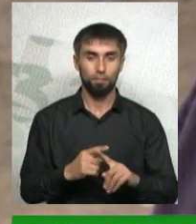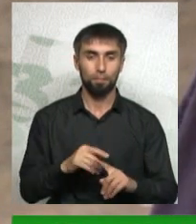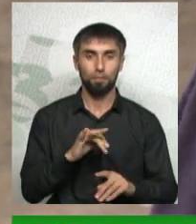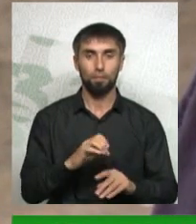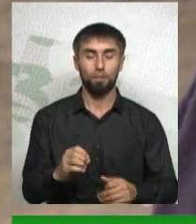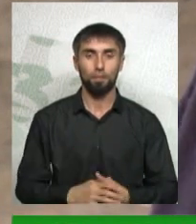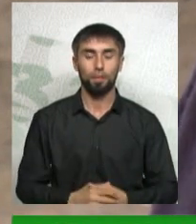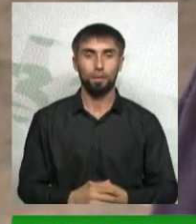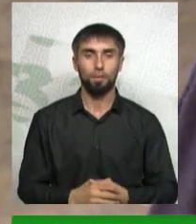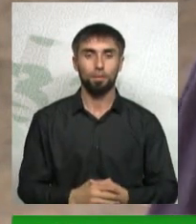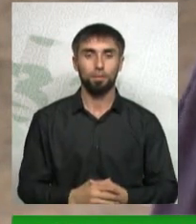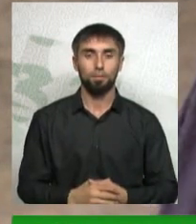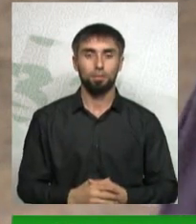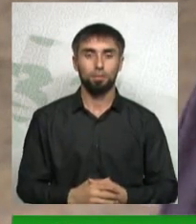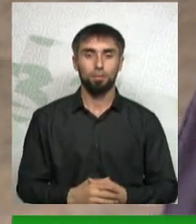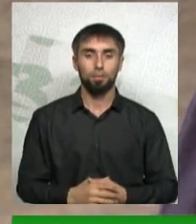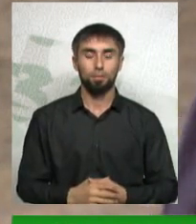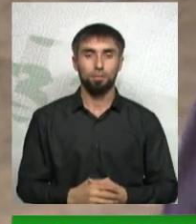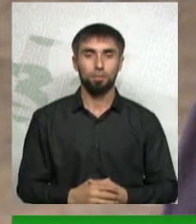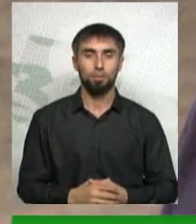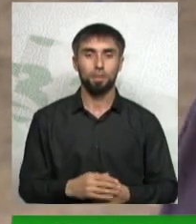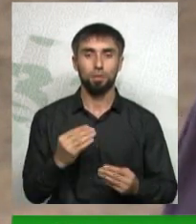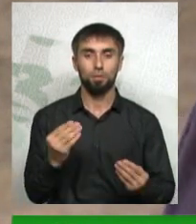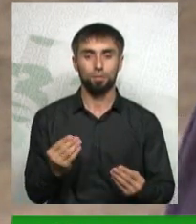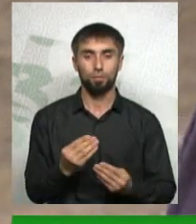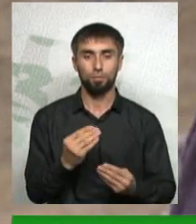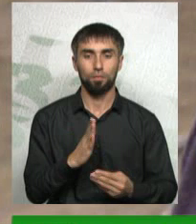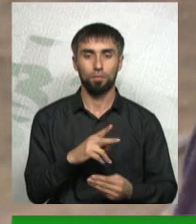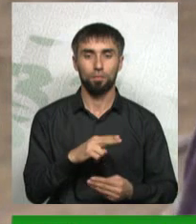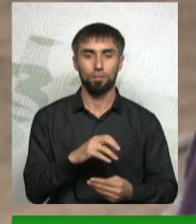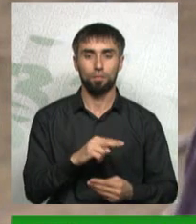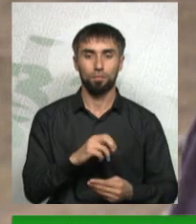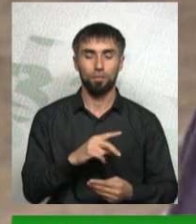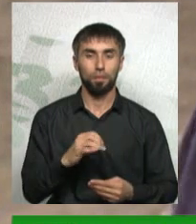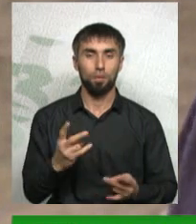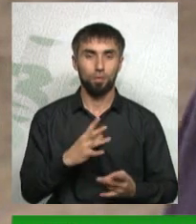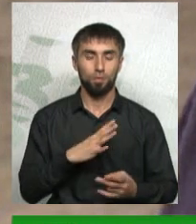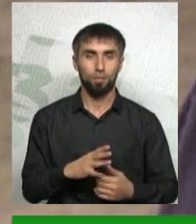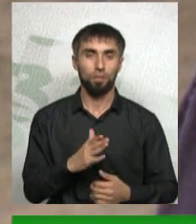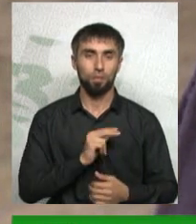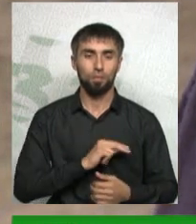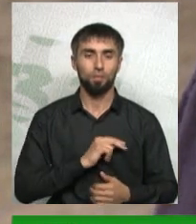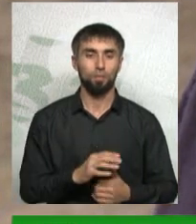все, там свежее впечатление должно быть в работе, и все.